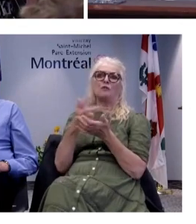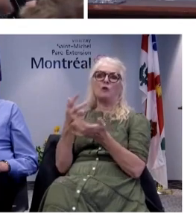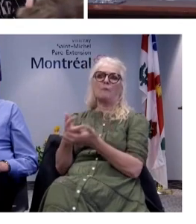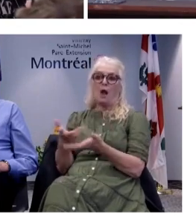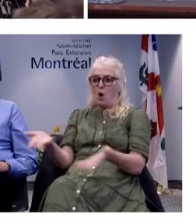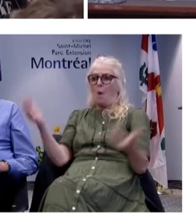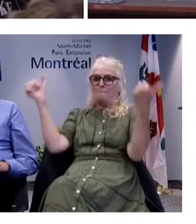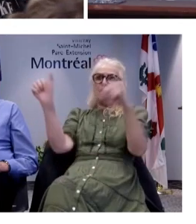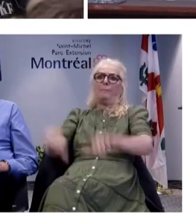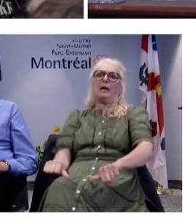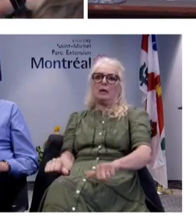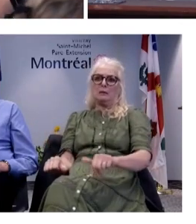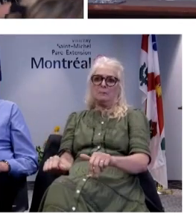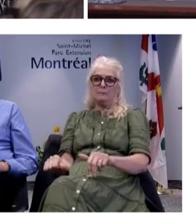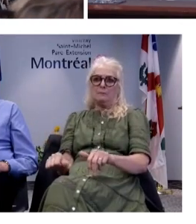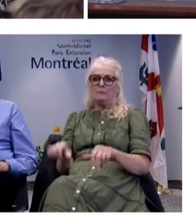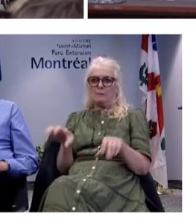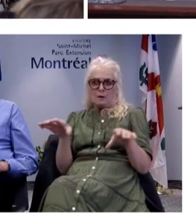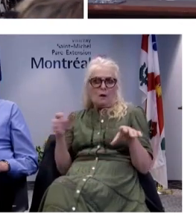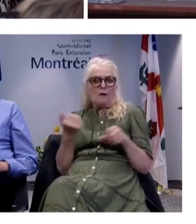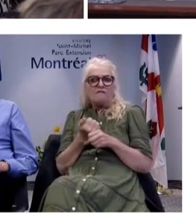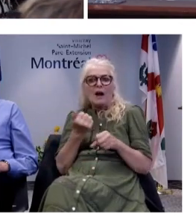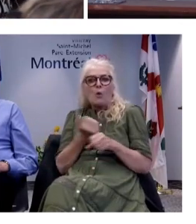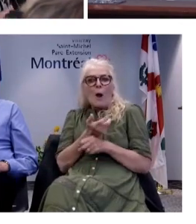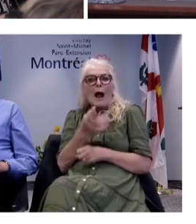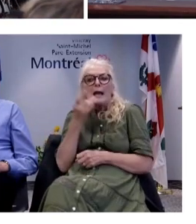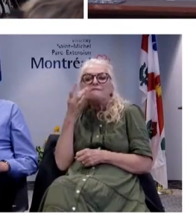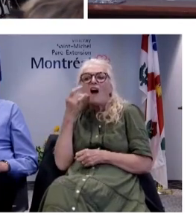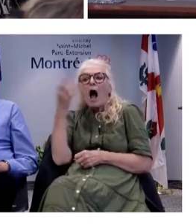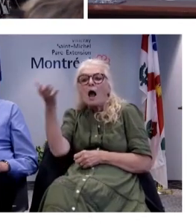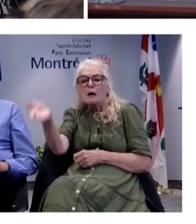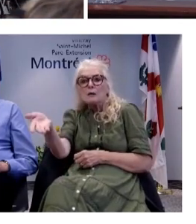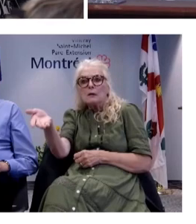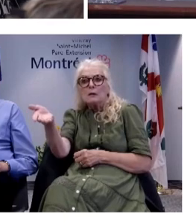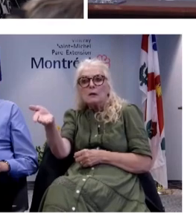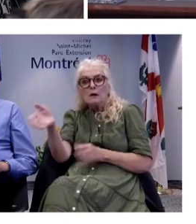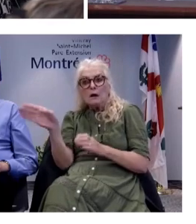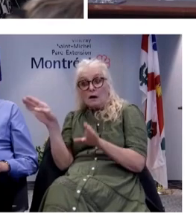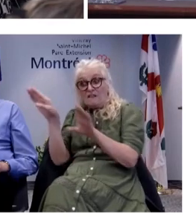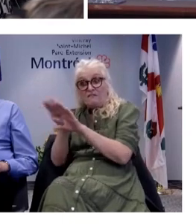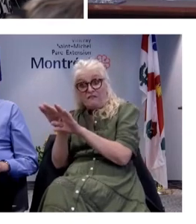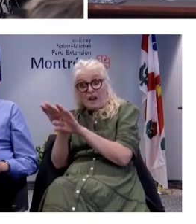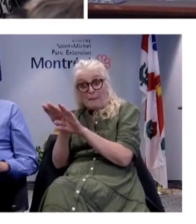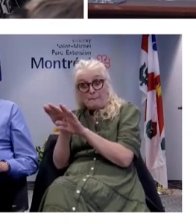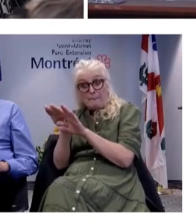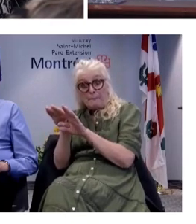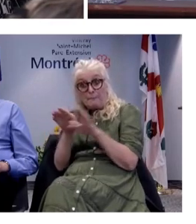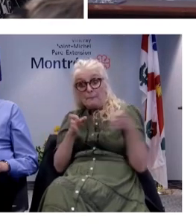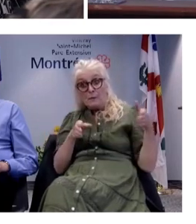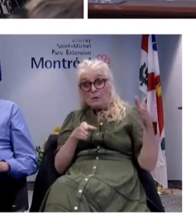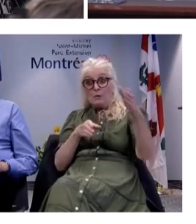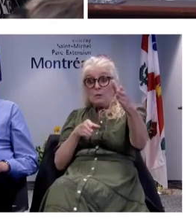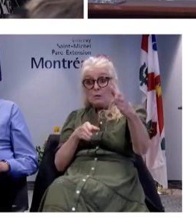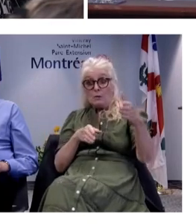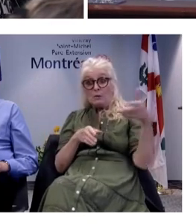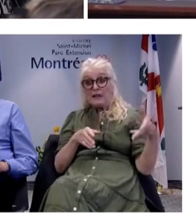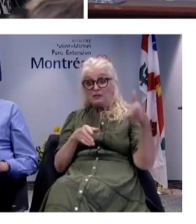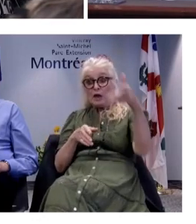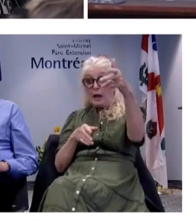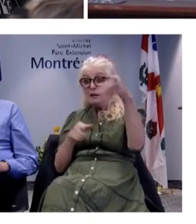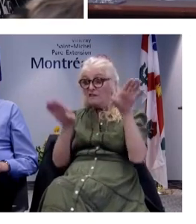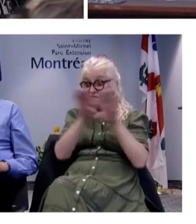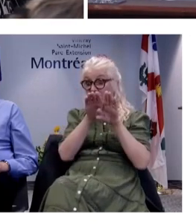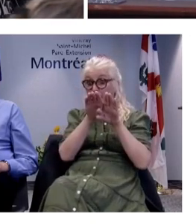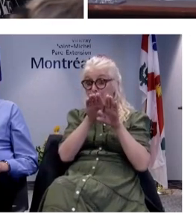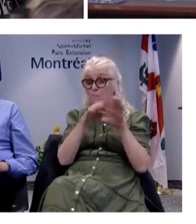savoir qu'est-ce que vous allez faire cet hiver quand vous allez fermer le côté de rue stationnable on va dire ça comme ça pour déneiger il